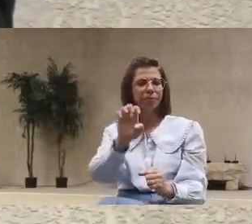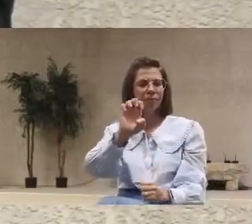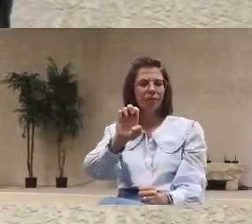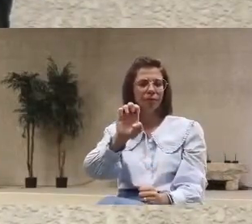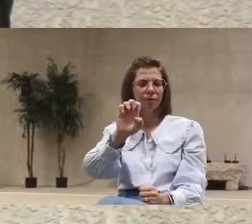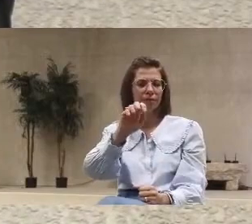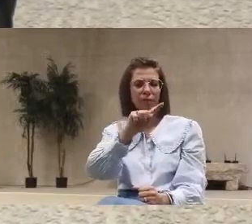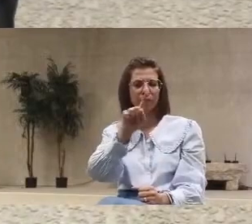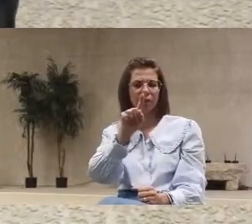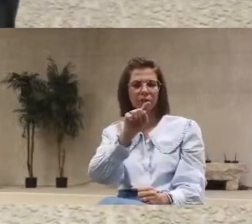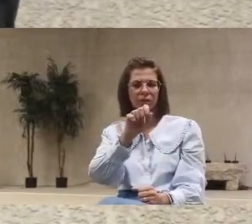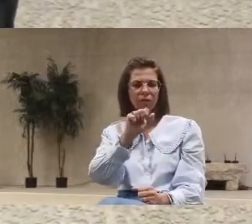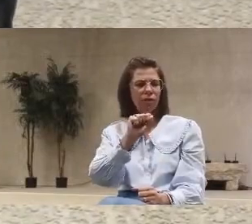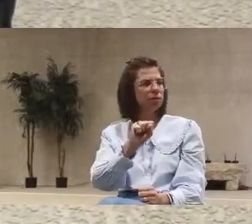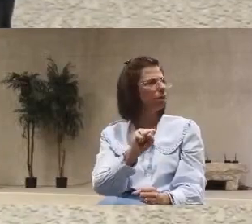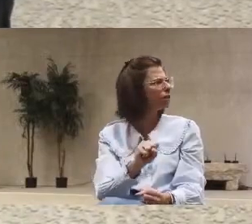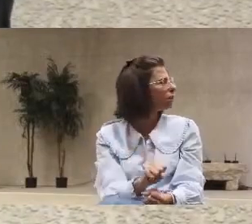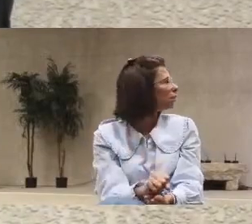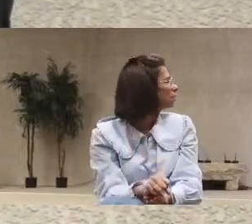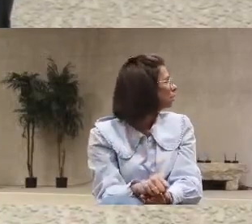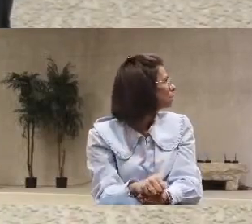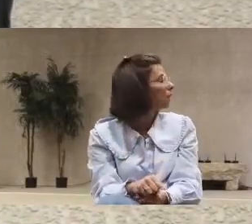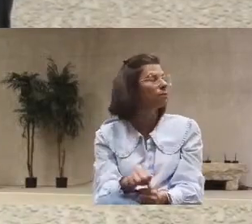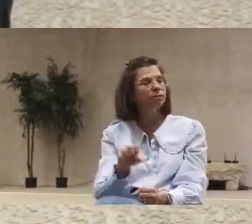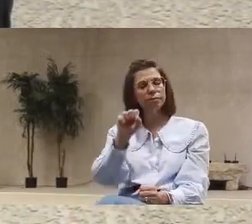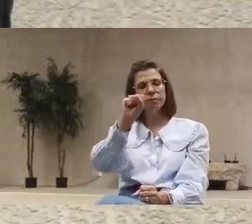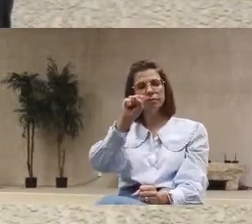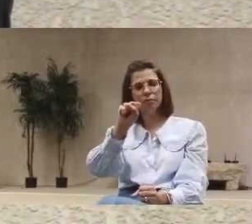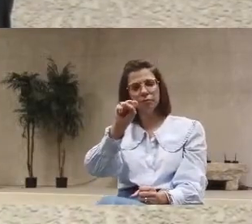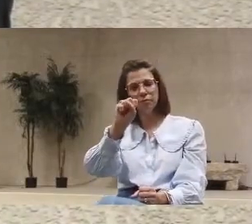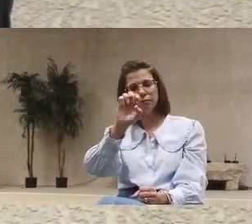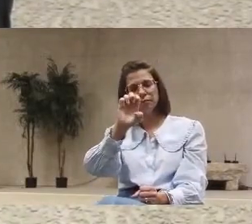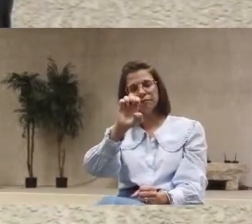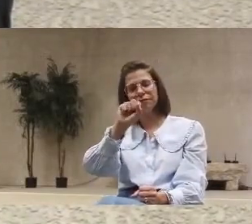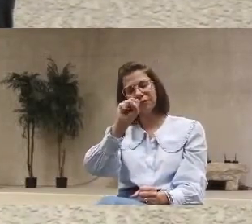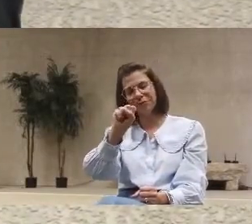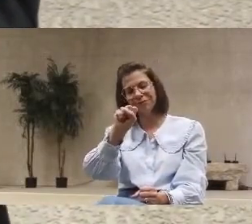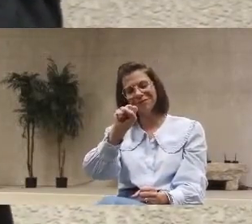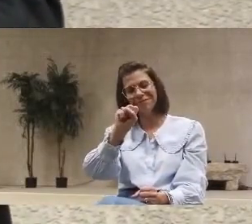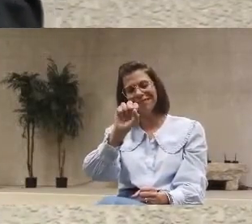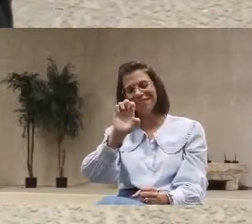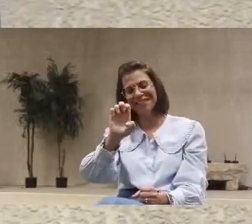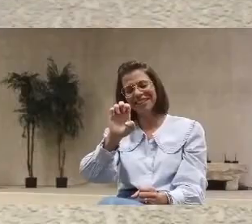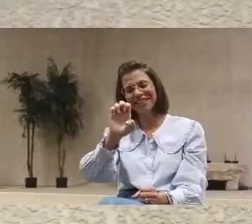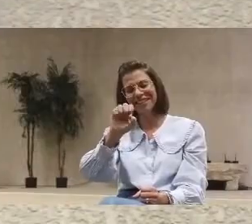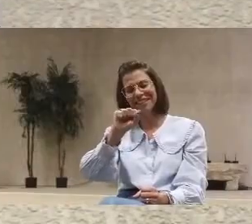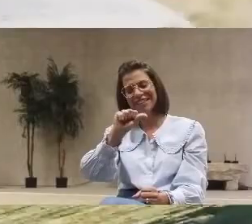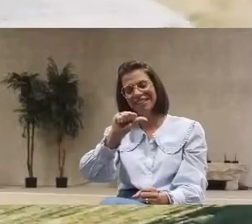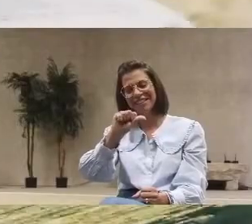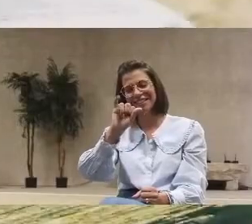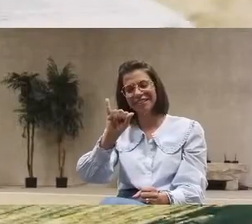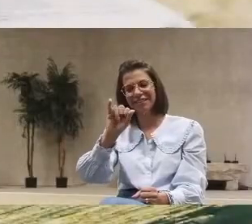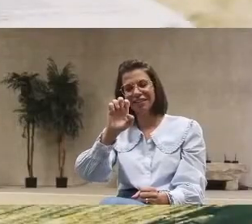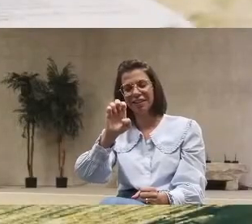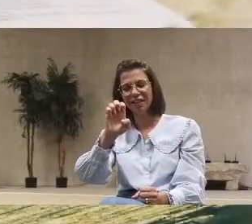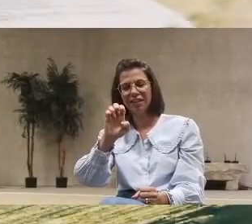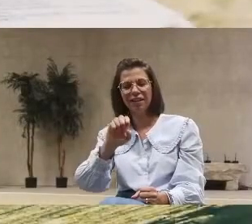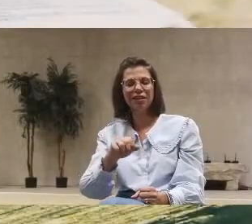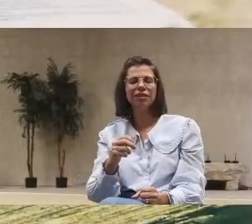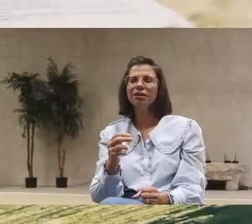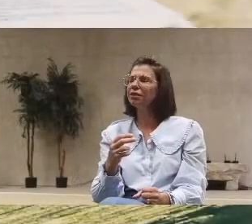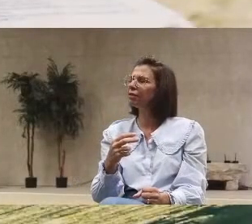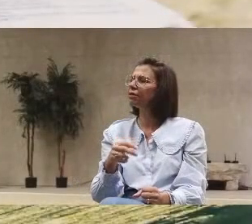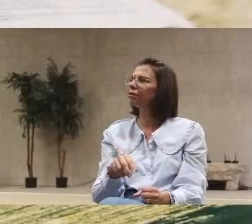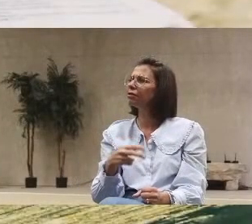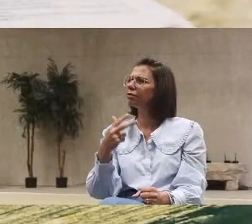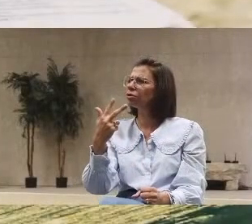Il sera juge des nations, l'arbitre